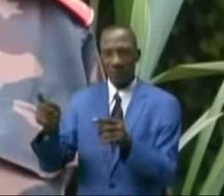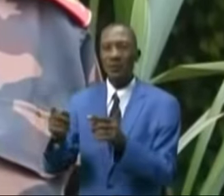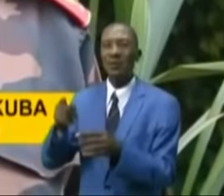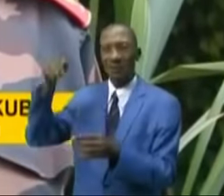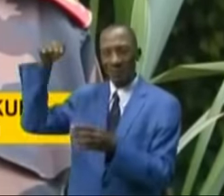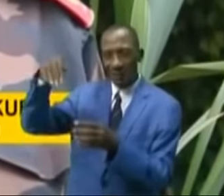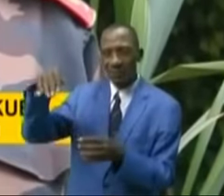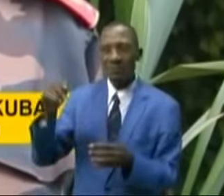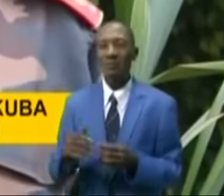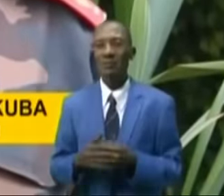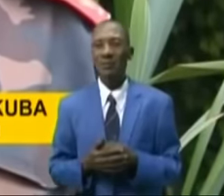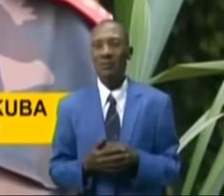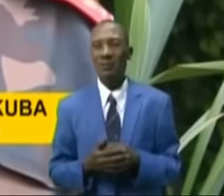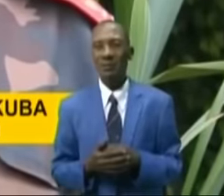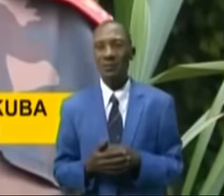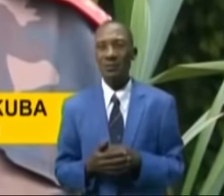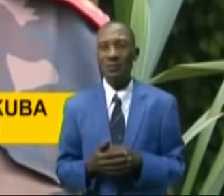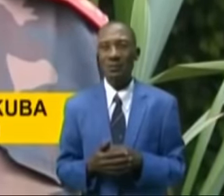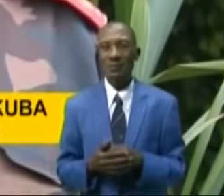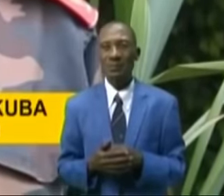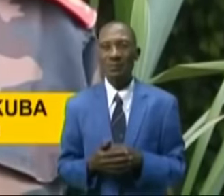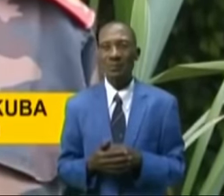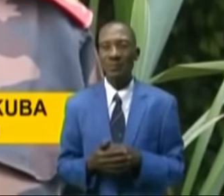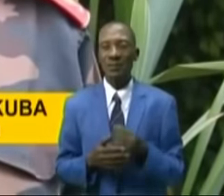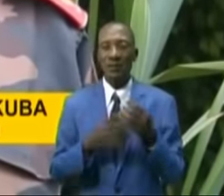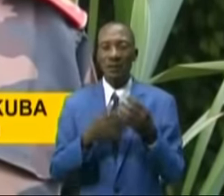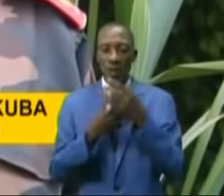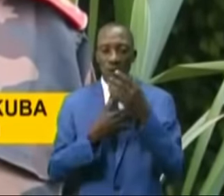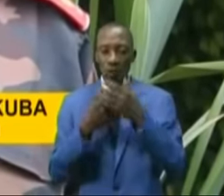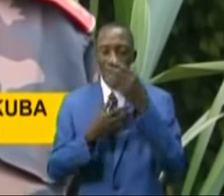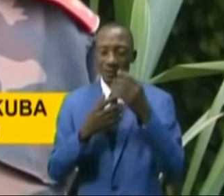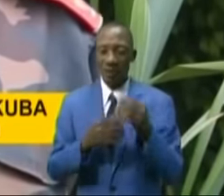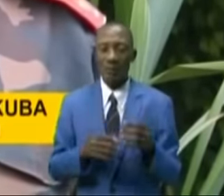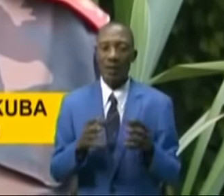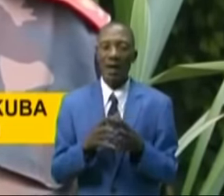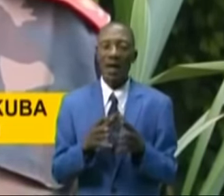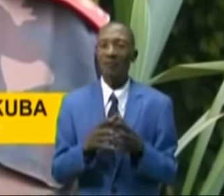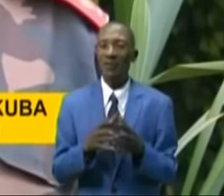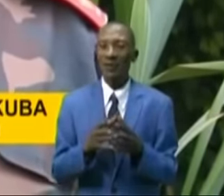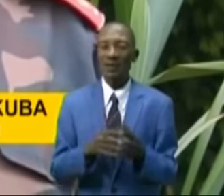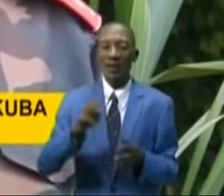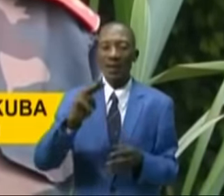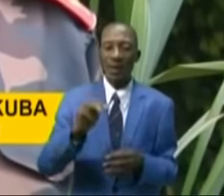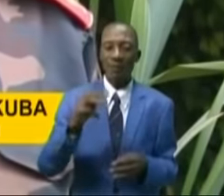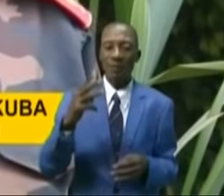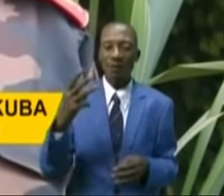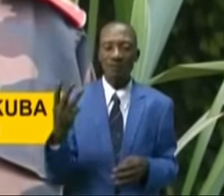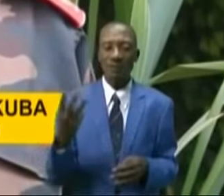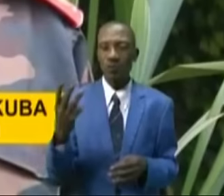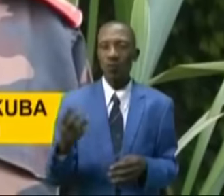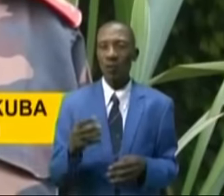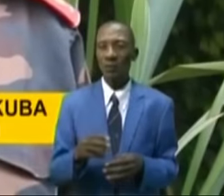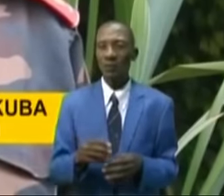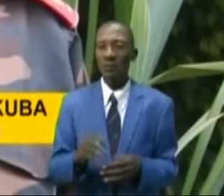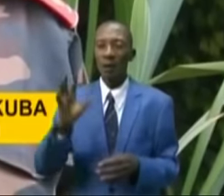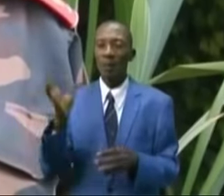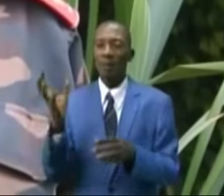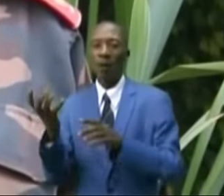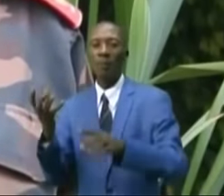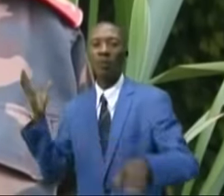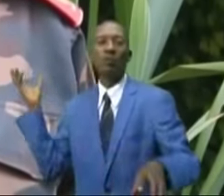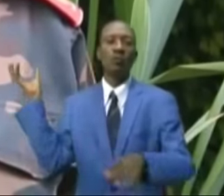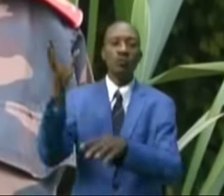Kivu. Les Rwandais et leurs supplétifs M23 hier ont lancé une dizaine de bombes sur le camp de Lushagala et